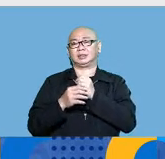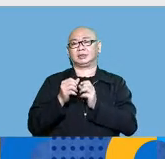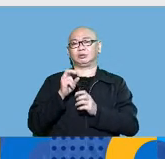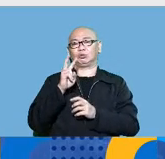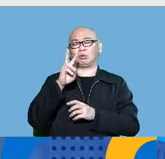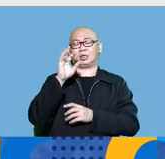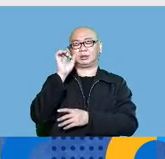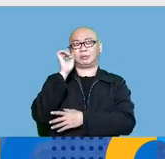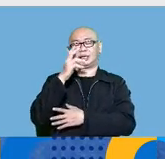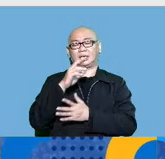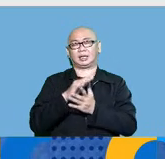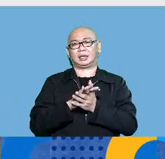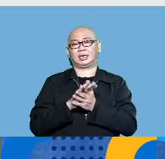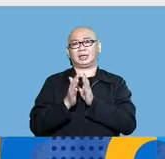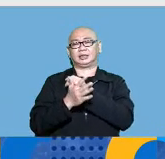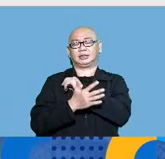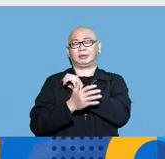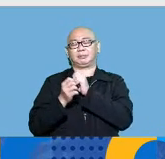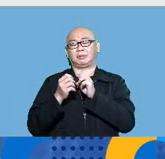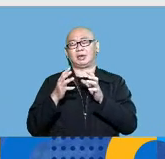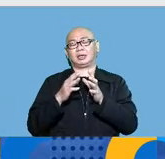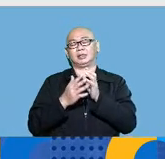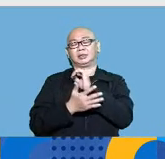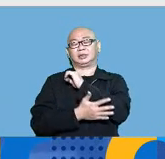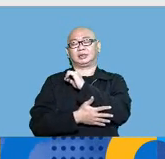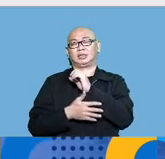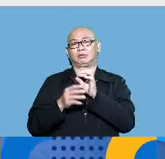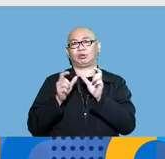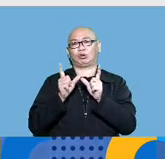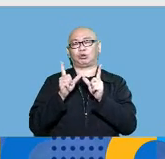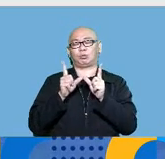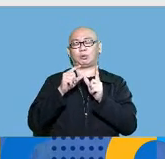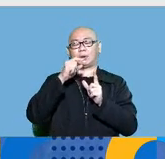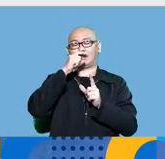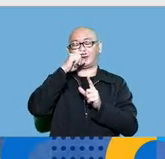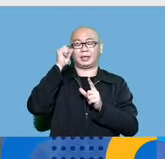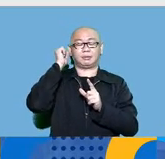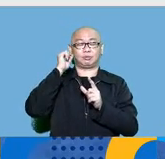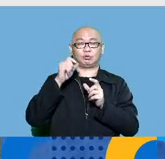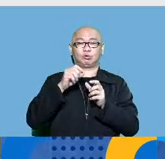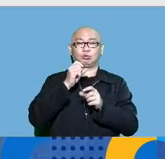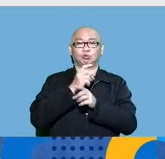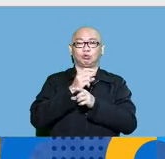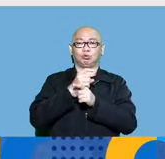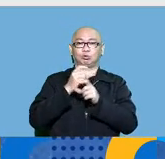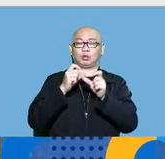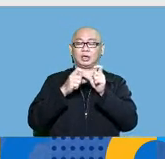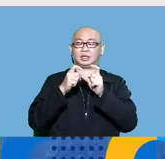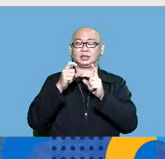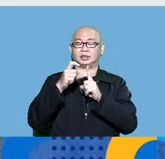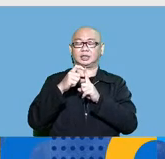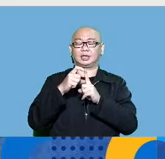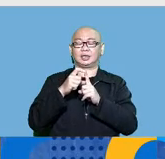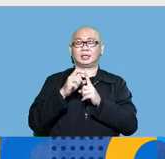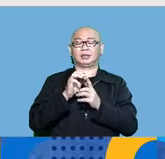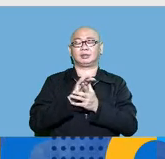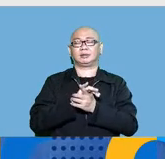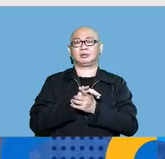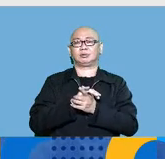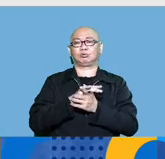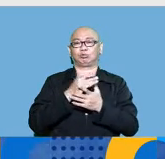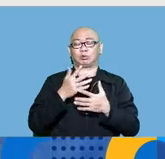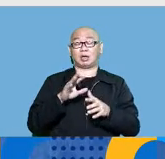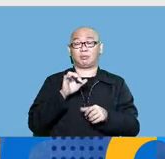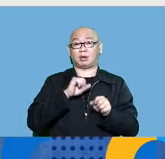dan SMA Negeri 2 Wonosobo, Bapak Ibu Guru SD dan SMP di wilayah Banyu Biru Ambarawa yang